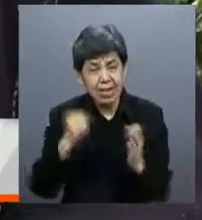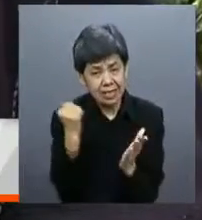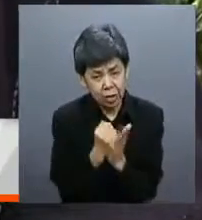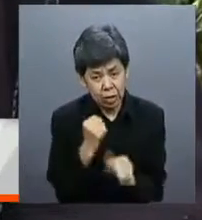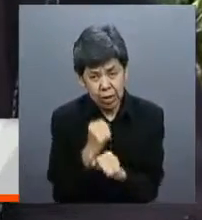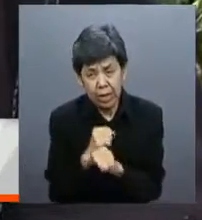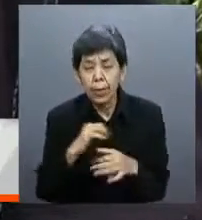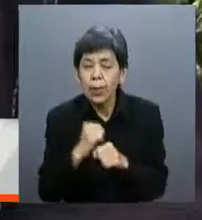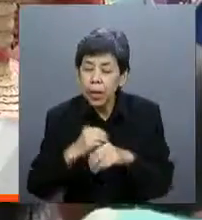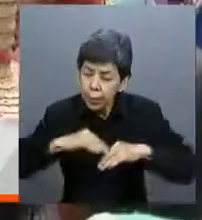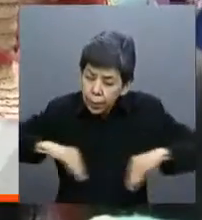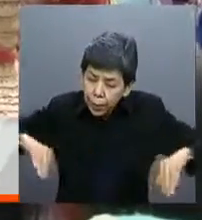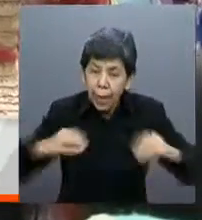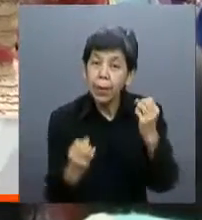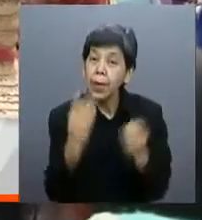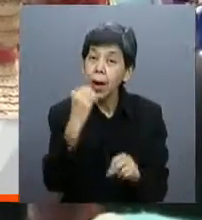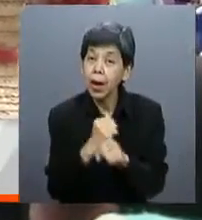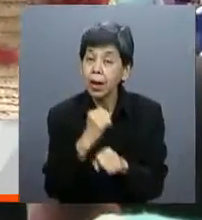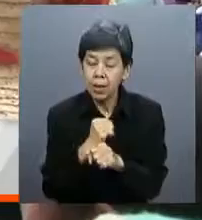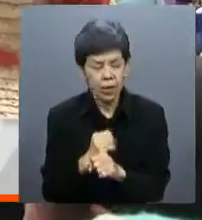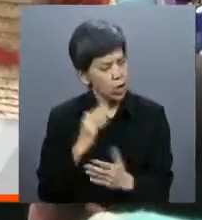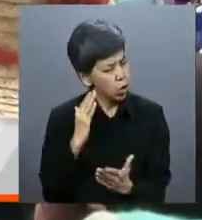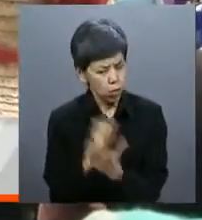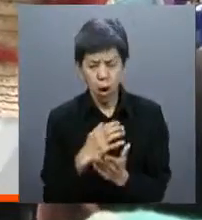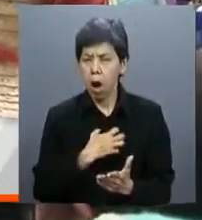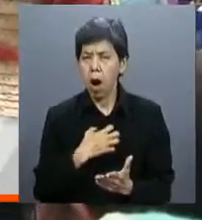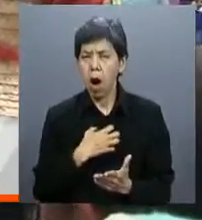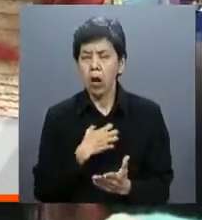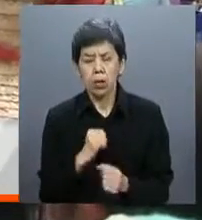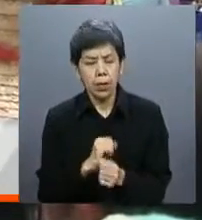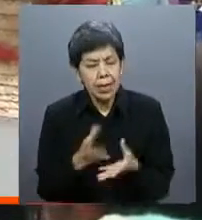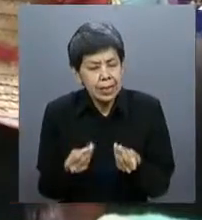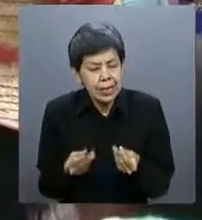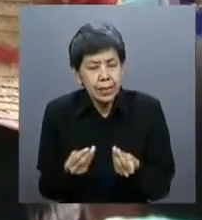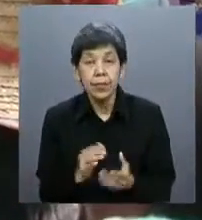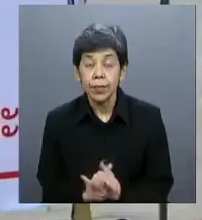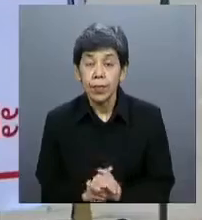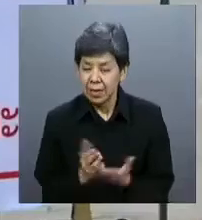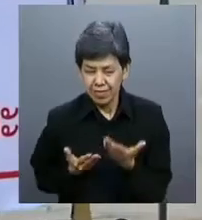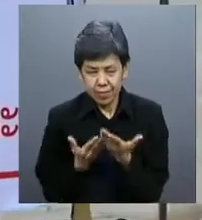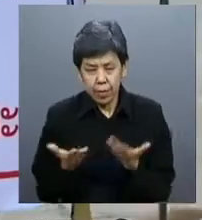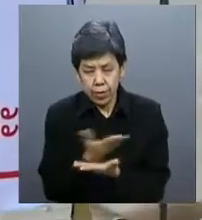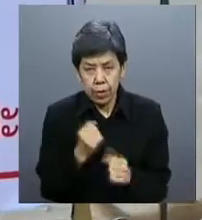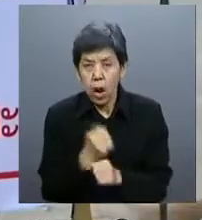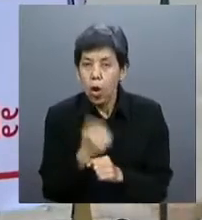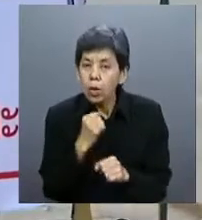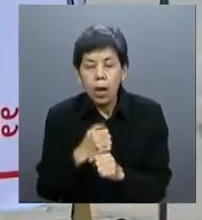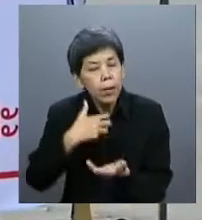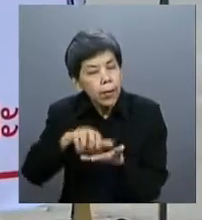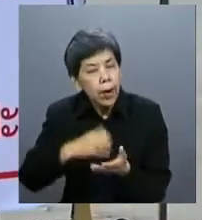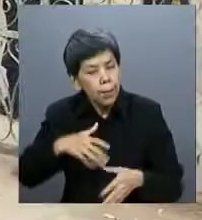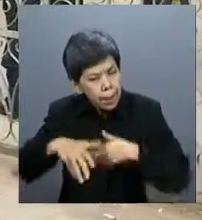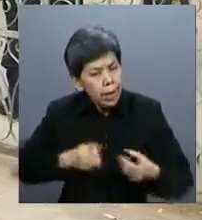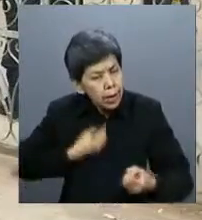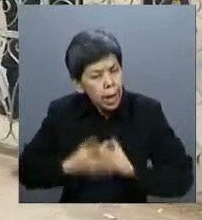การเข้าทำประโยชน์ในเขตป่าสงวนแห่งชาติป่าโคกภูเหล็กและเขตปฏิรูปที่ดินเข้าที่ประชุมโดยขอให้เปิดเวทีรับฟังความ